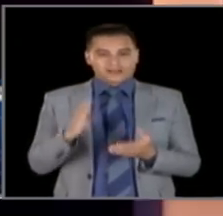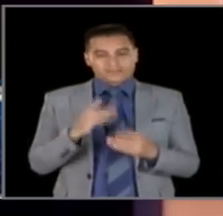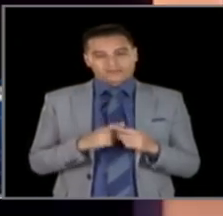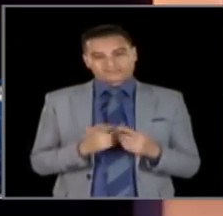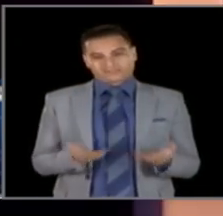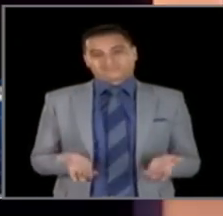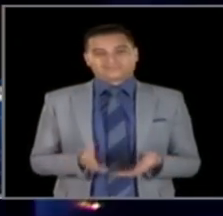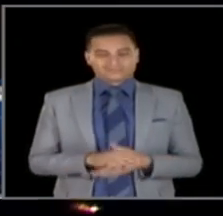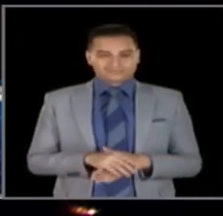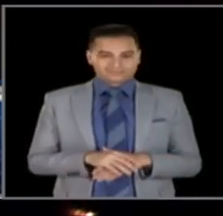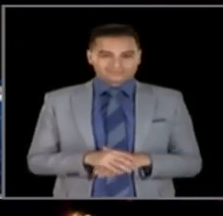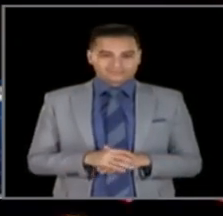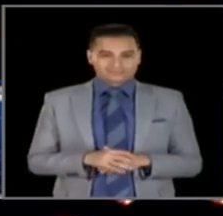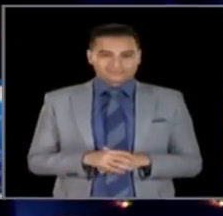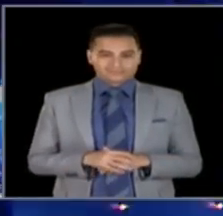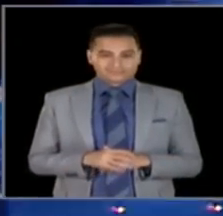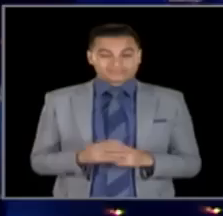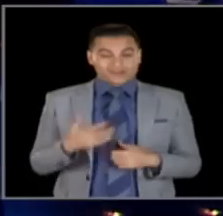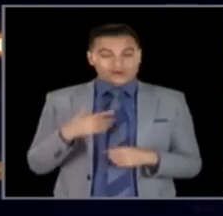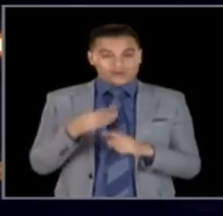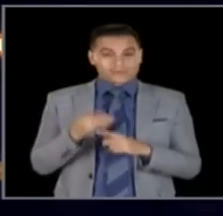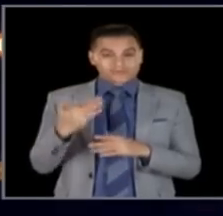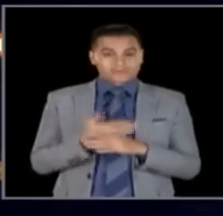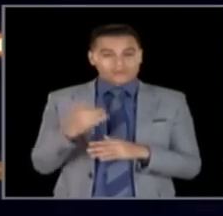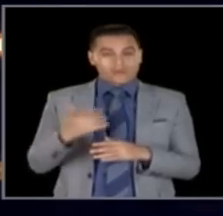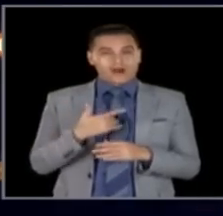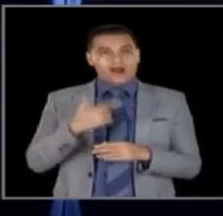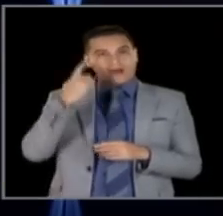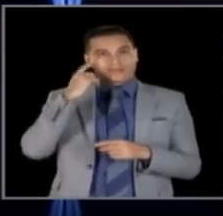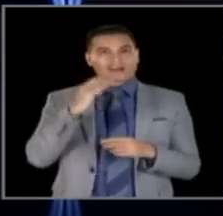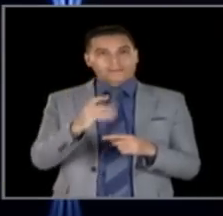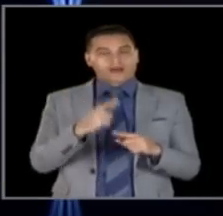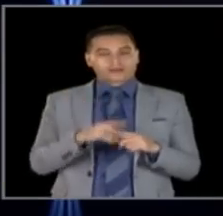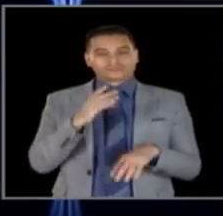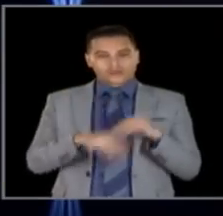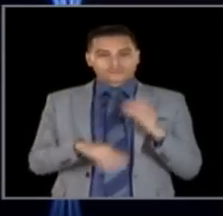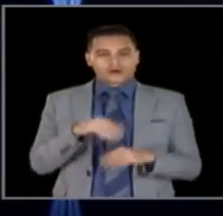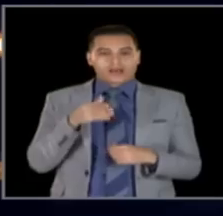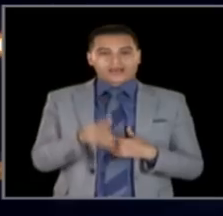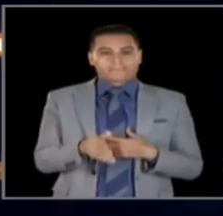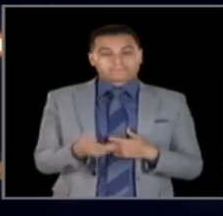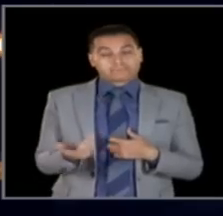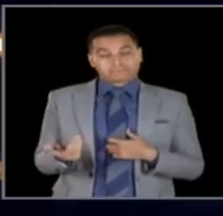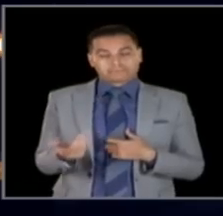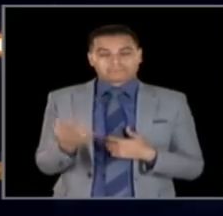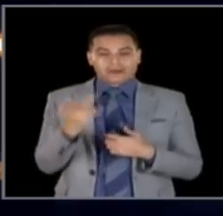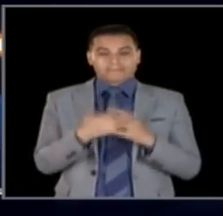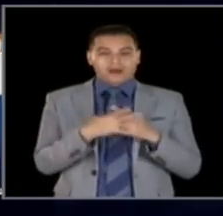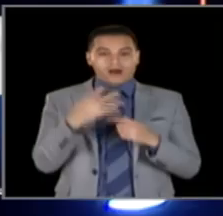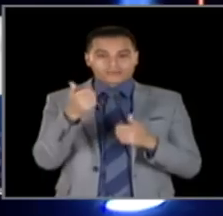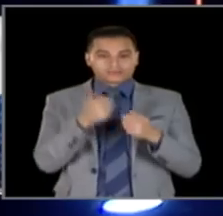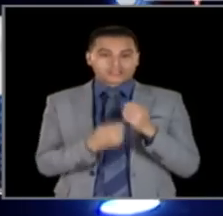اجابه خاطئه. لا بيعجبني في عبد العزيز ان هو متقبل الاجابه الخاطئه من قلبه يعني. اربع